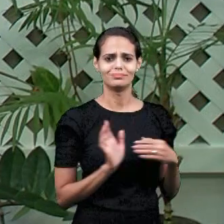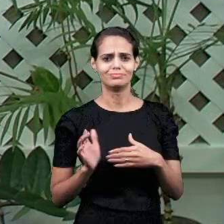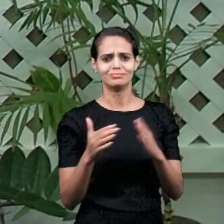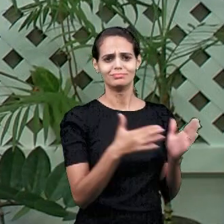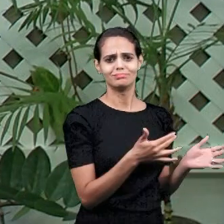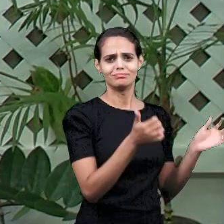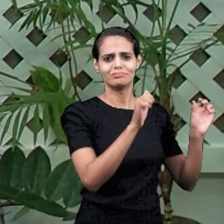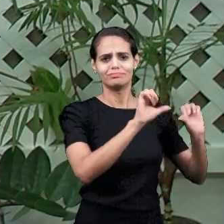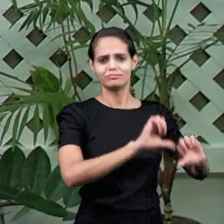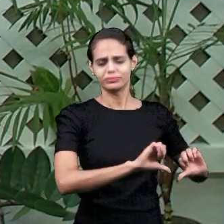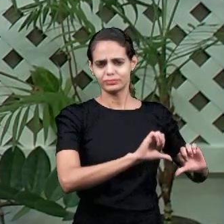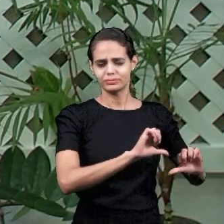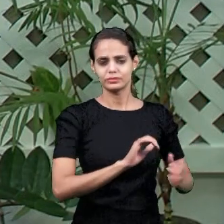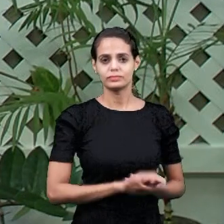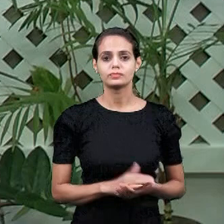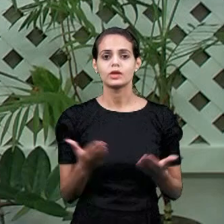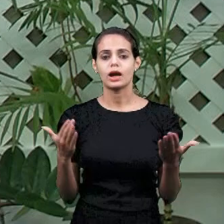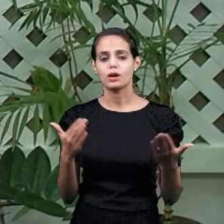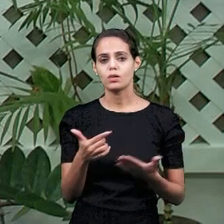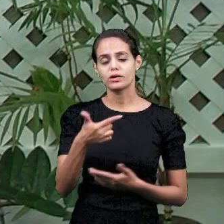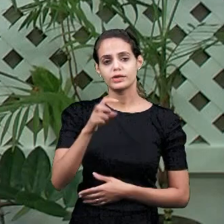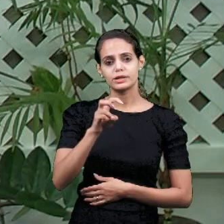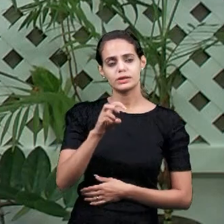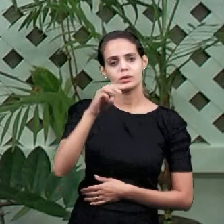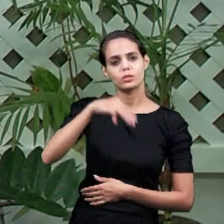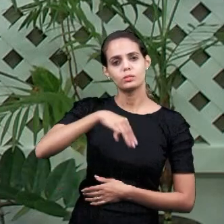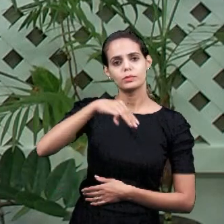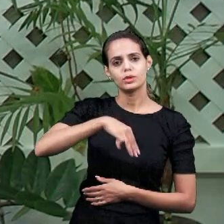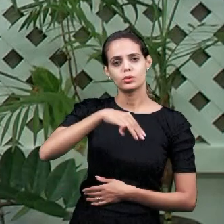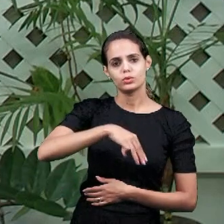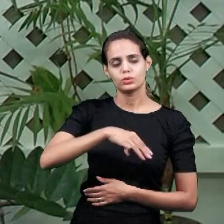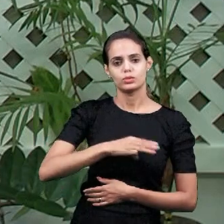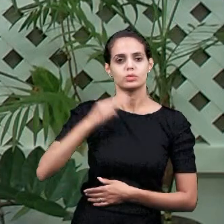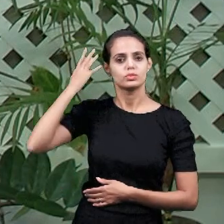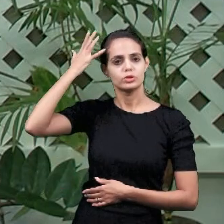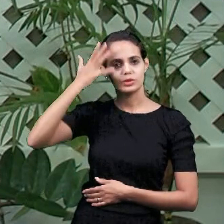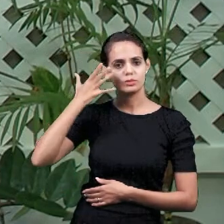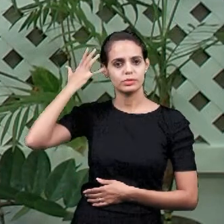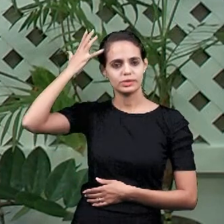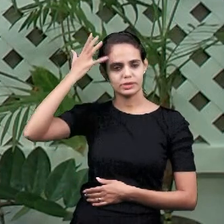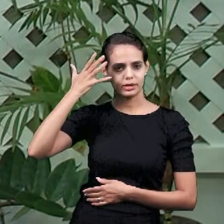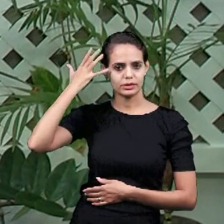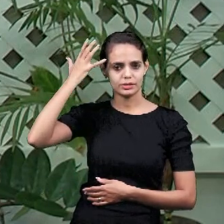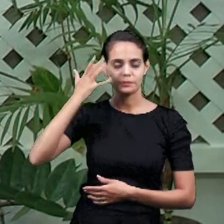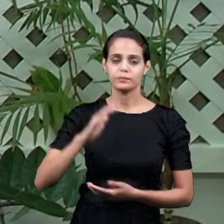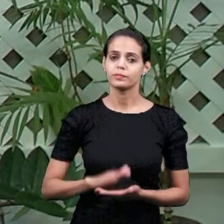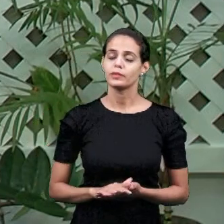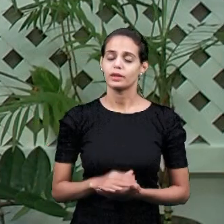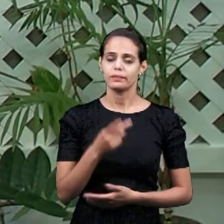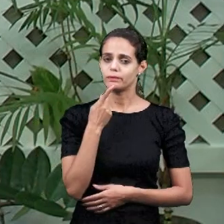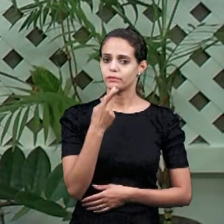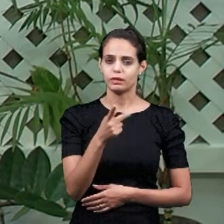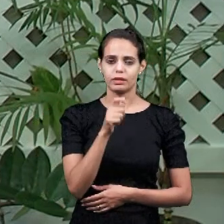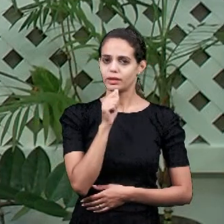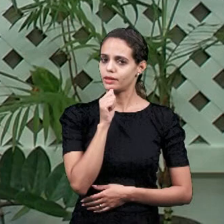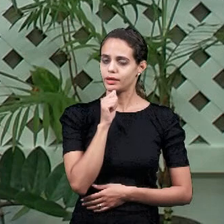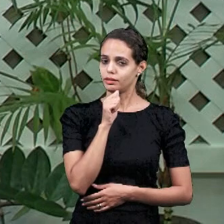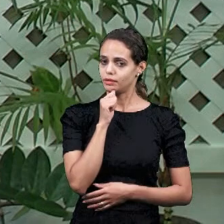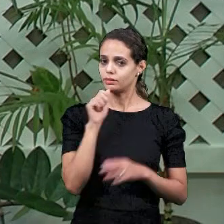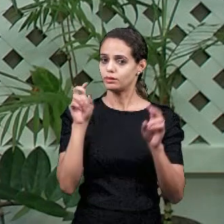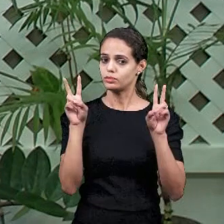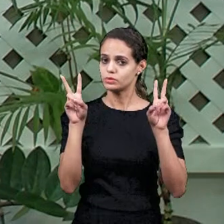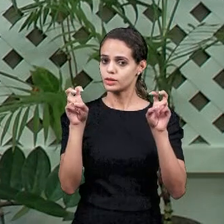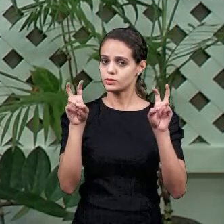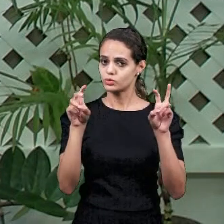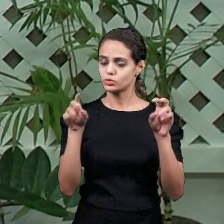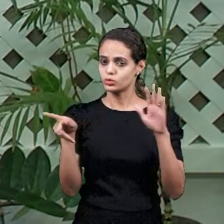d'intervention ici. Naturellement, je ne suis pas entré dans les sujets de cette semaine. Mais j'aimerais dire que le pasteur Gilson,